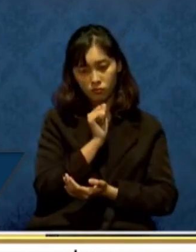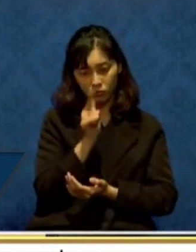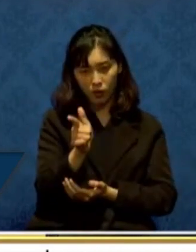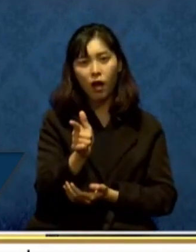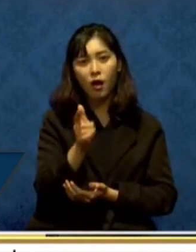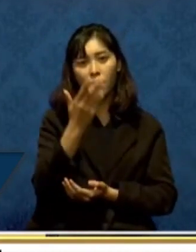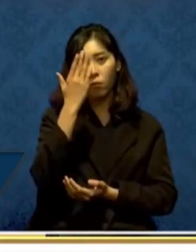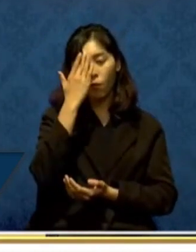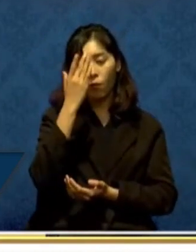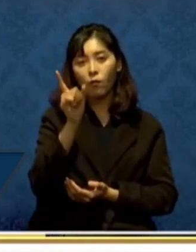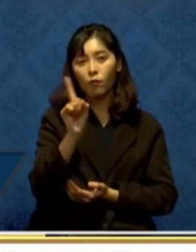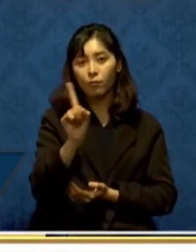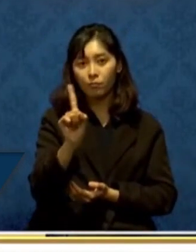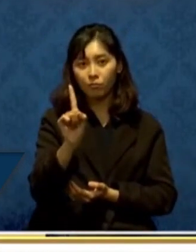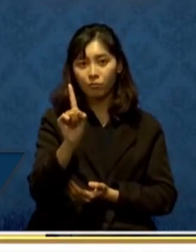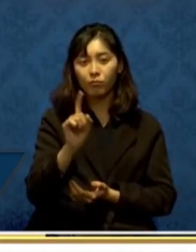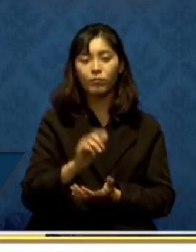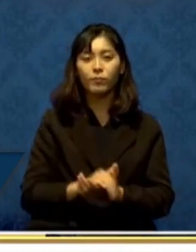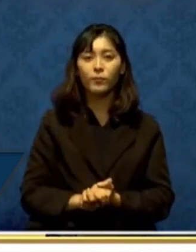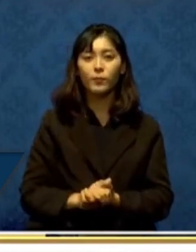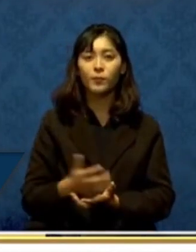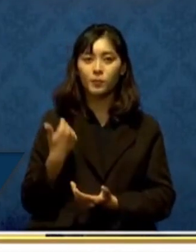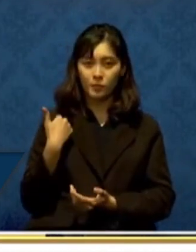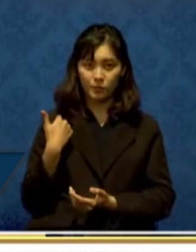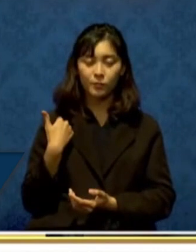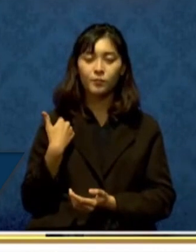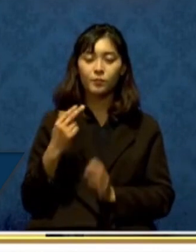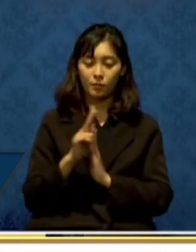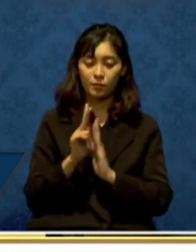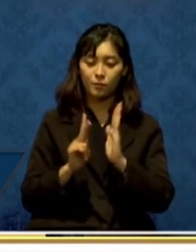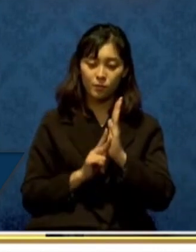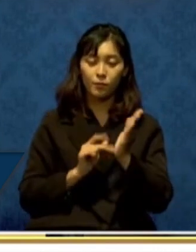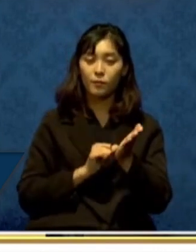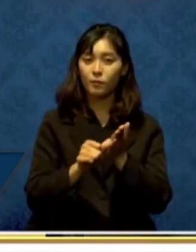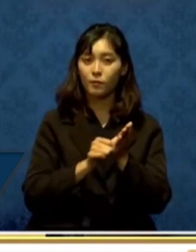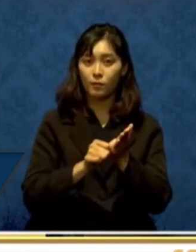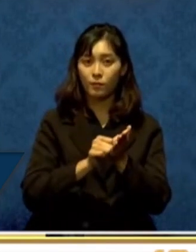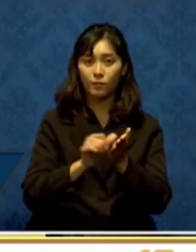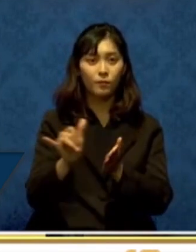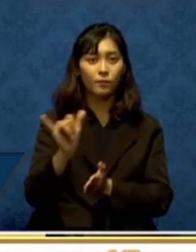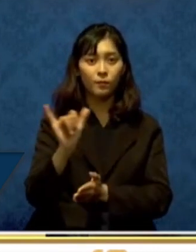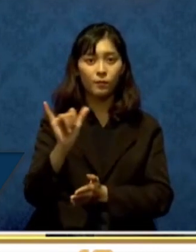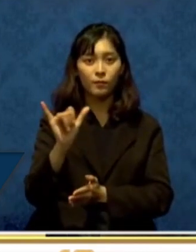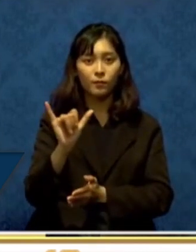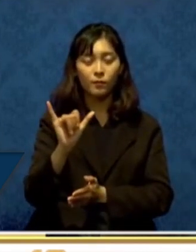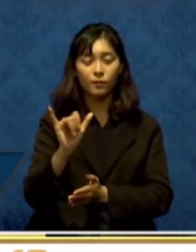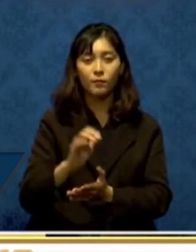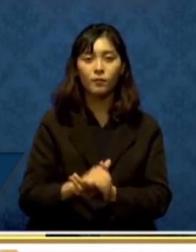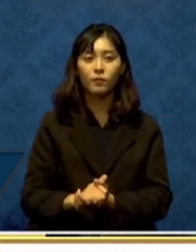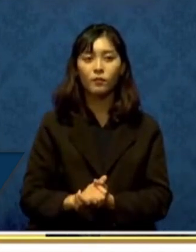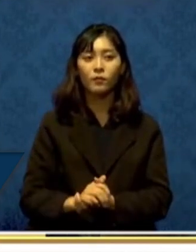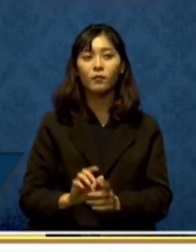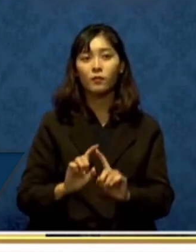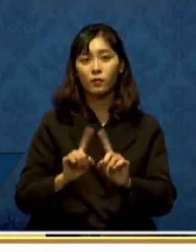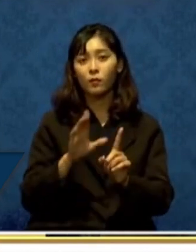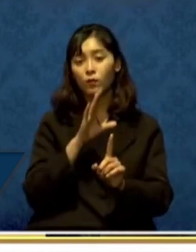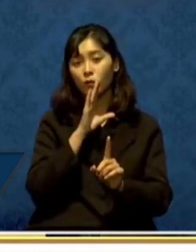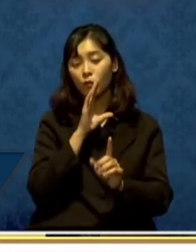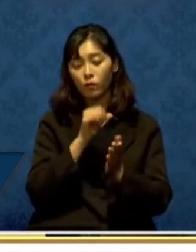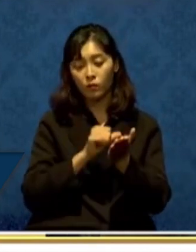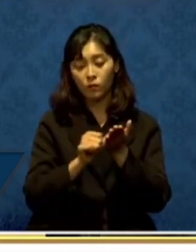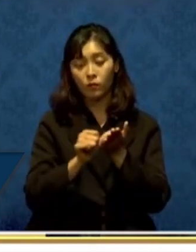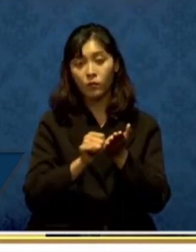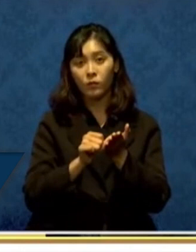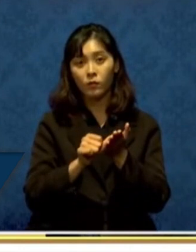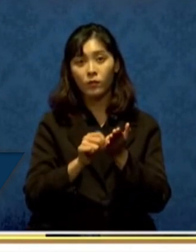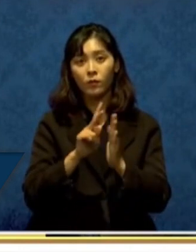ติดที่ข้อบังคับบางข้อที่ไม่ได้ปรับเข้ากับสภาพการปัจจุบันซึ่งมีขั้นตอนหรือความยุ่งยากในการ